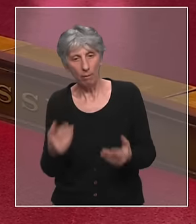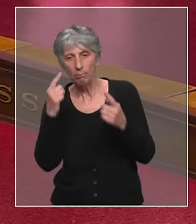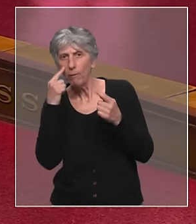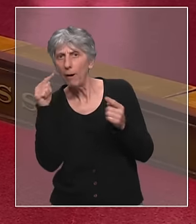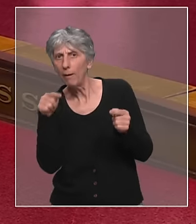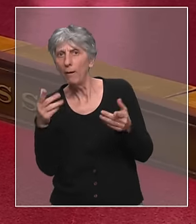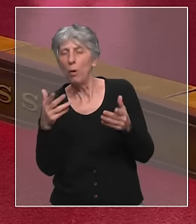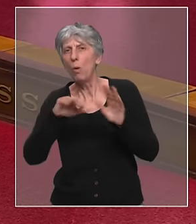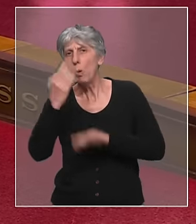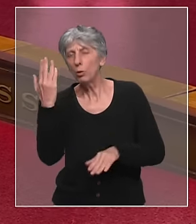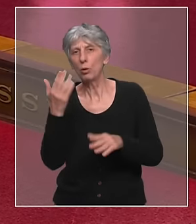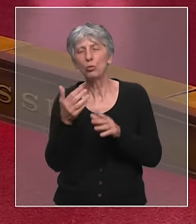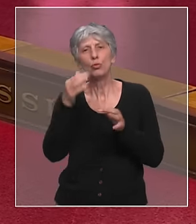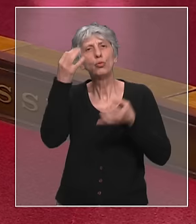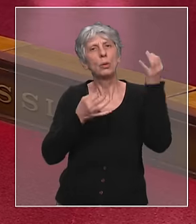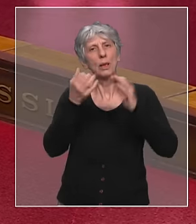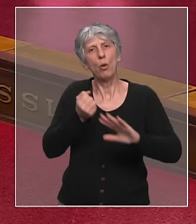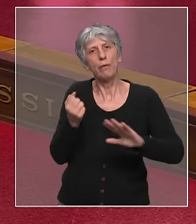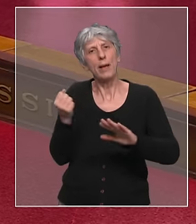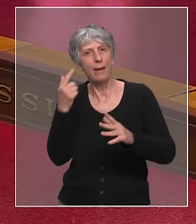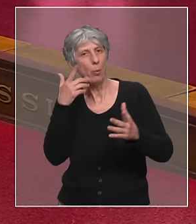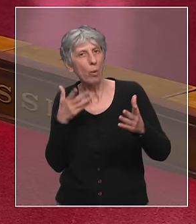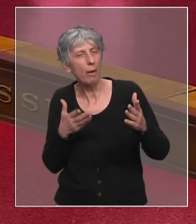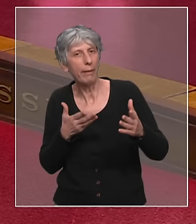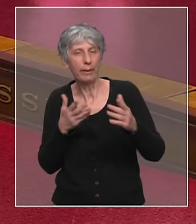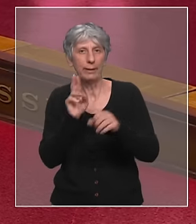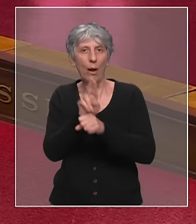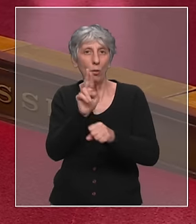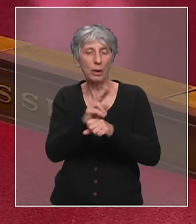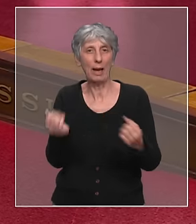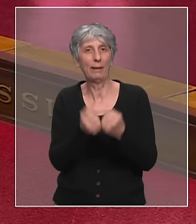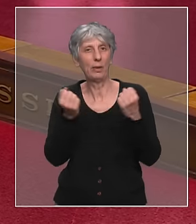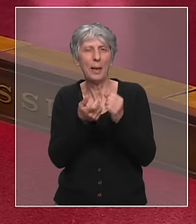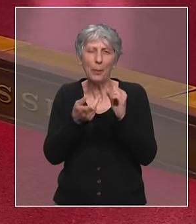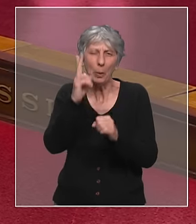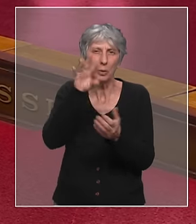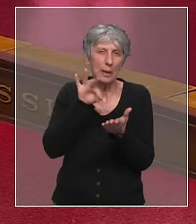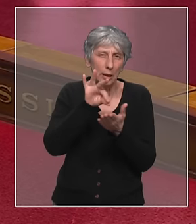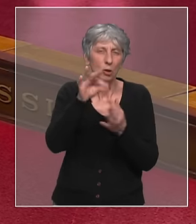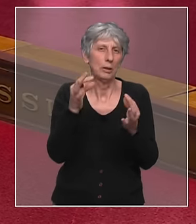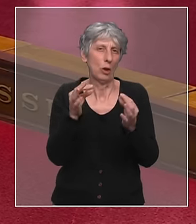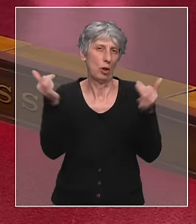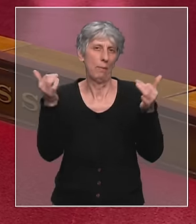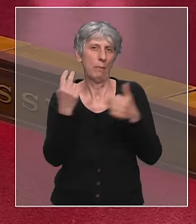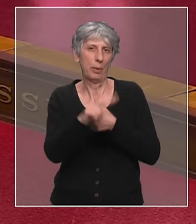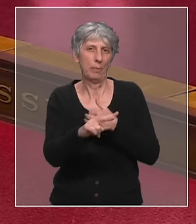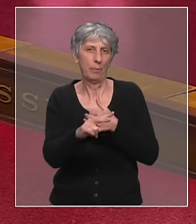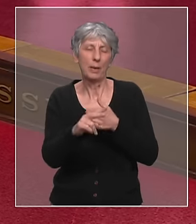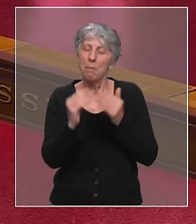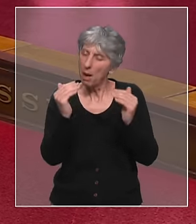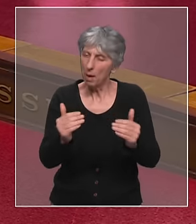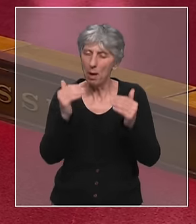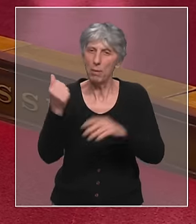être d'autres leviers juridiques qui nous permettront de garantir les activités les plus stratégiques, sensibles d'Atos sous